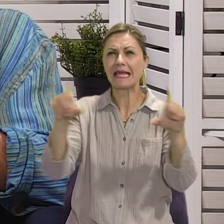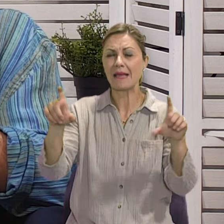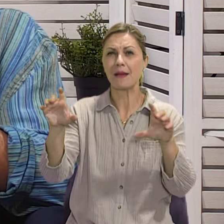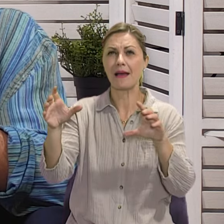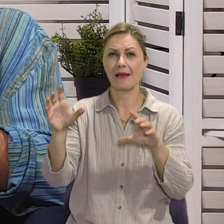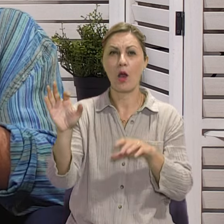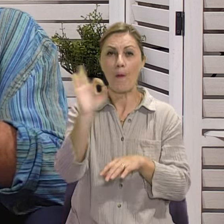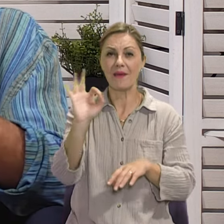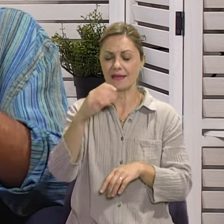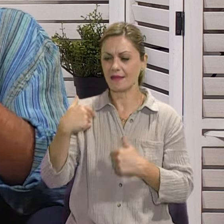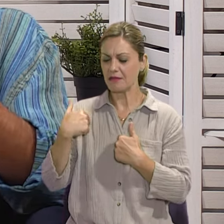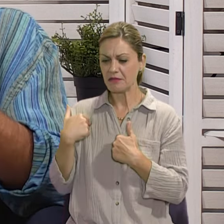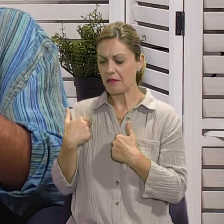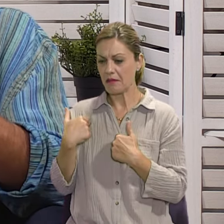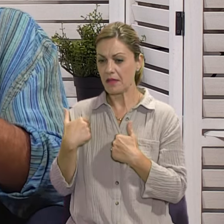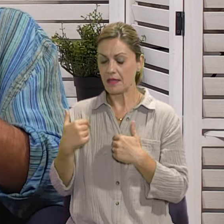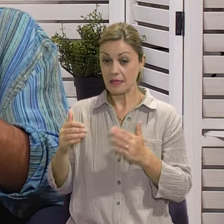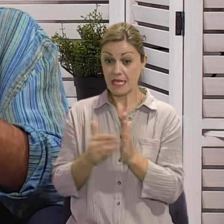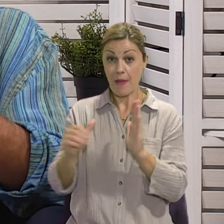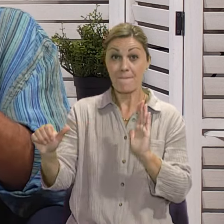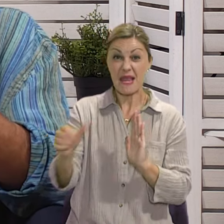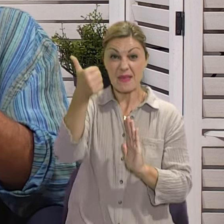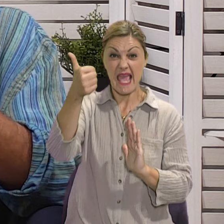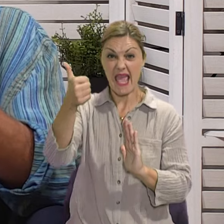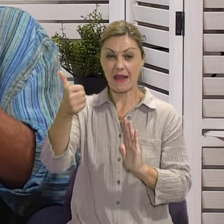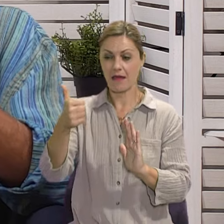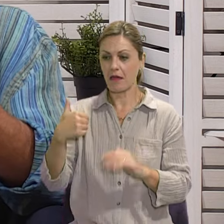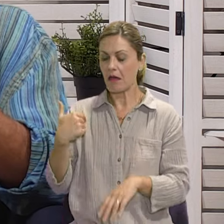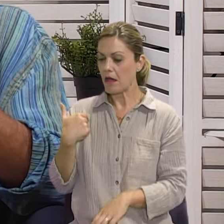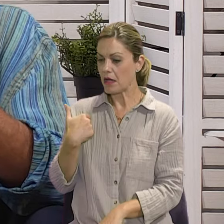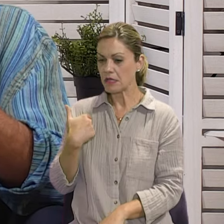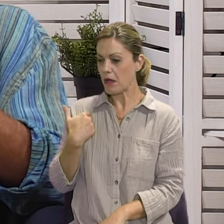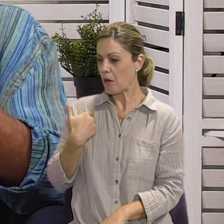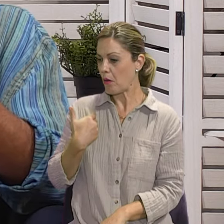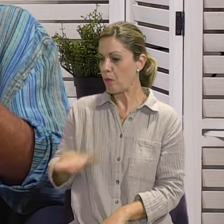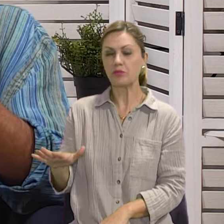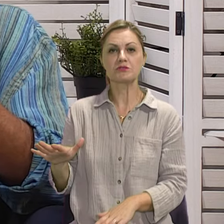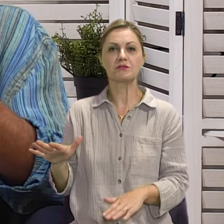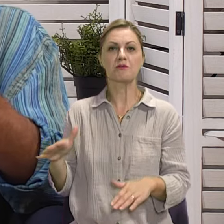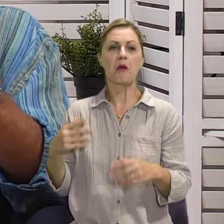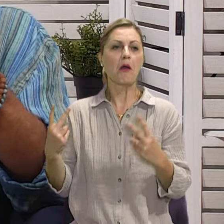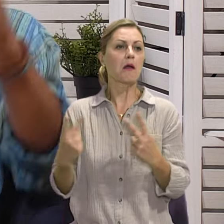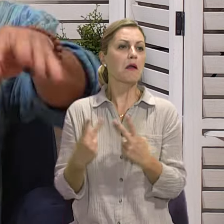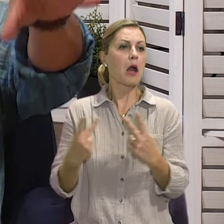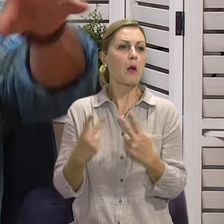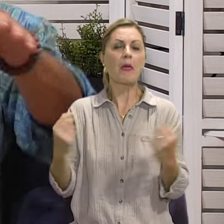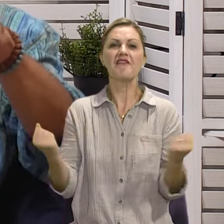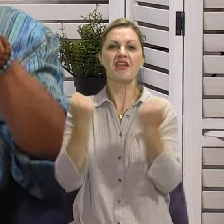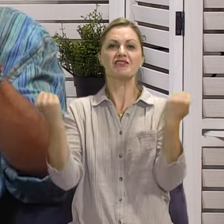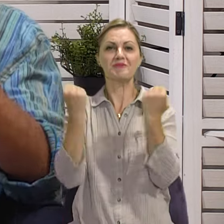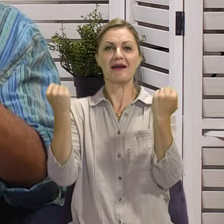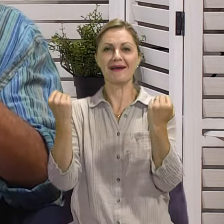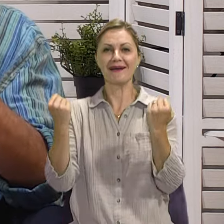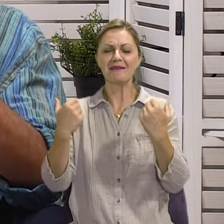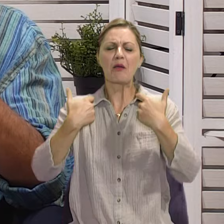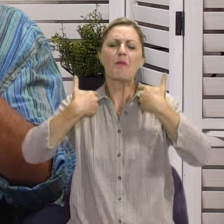jezero, uhvatio sam sebe na premijeri, skoro sam na jednome mjestu viknuo muzičaru tiše, tiše,